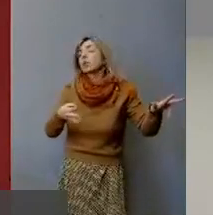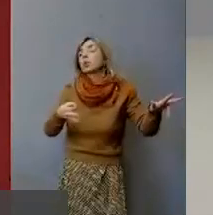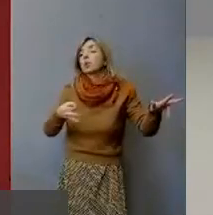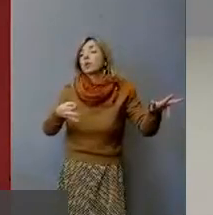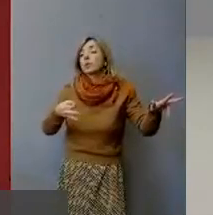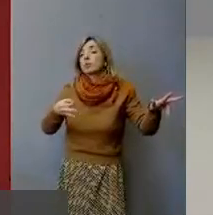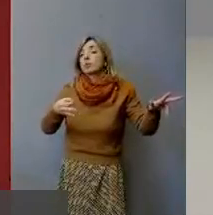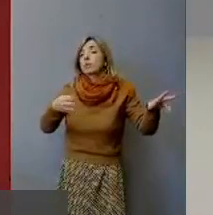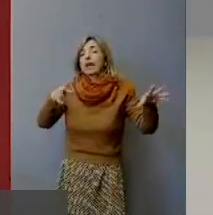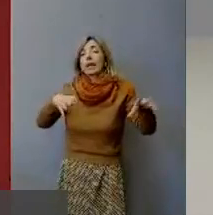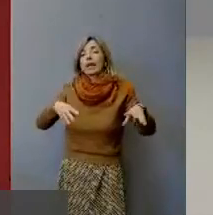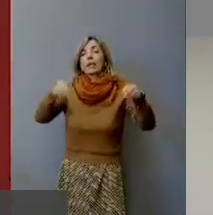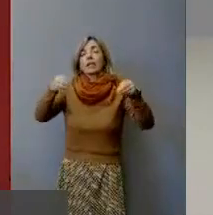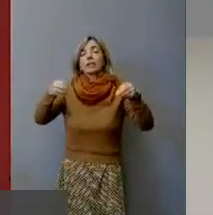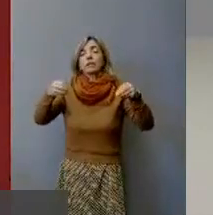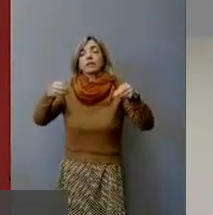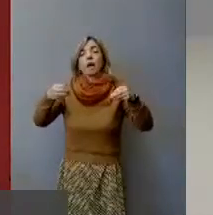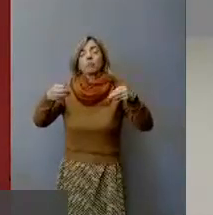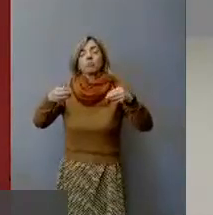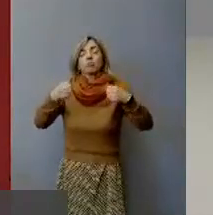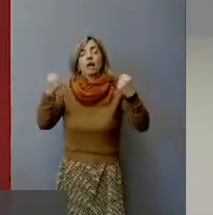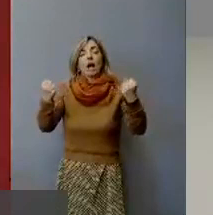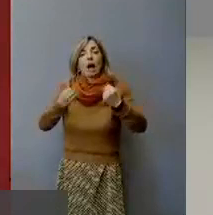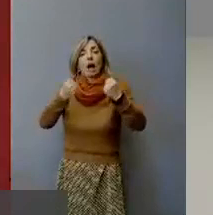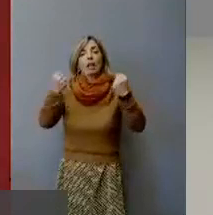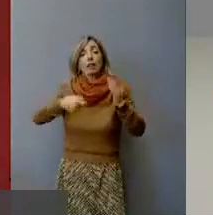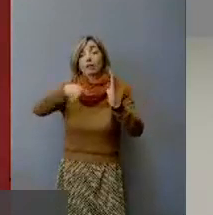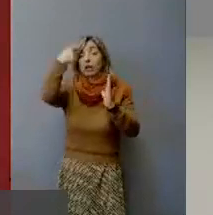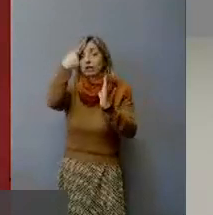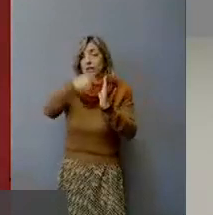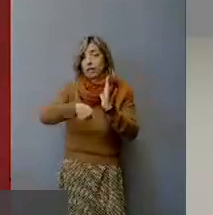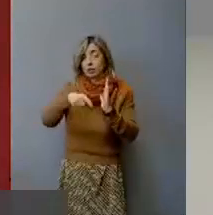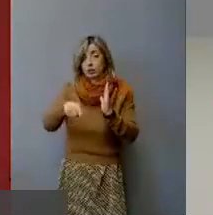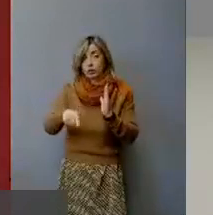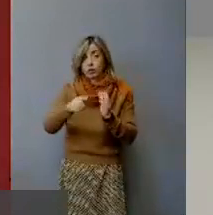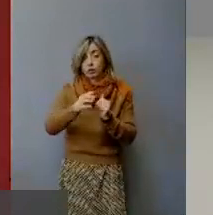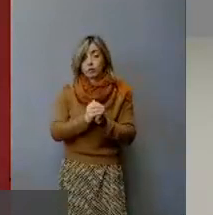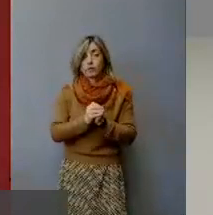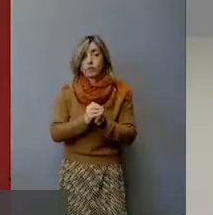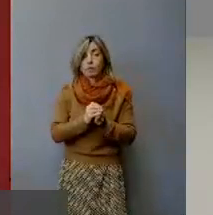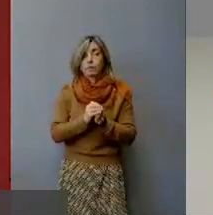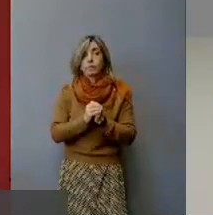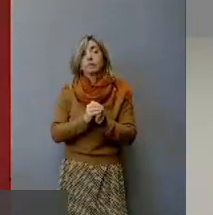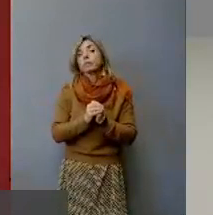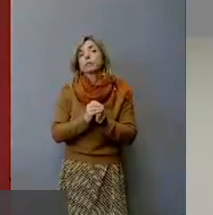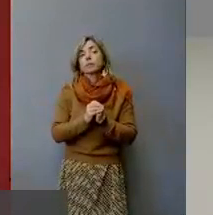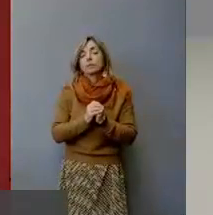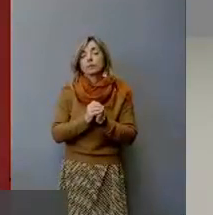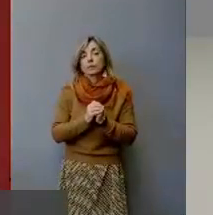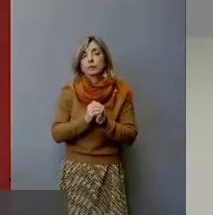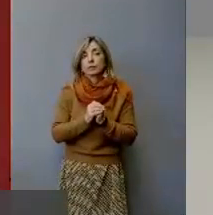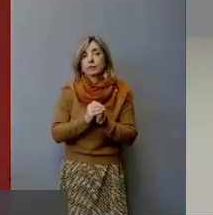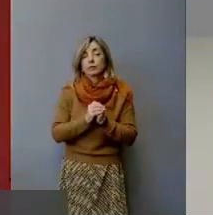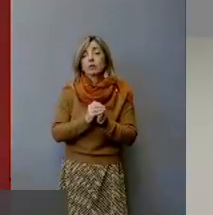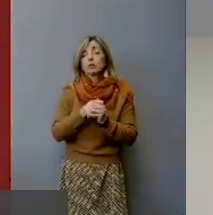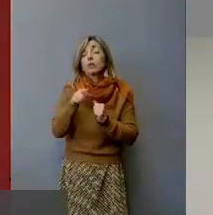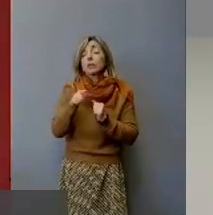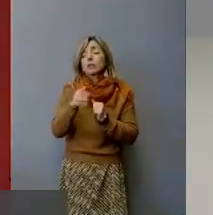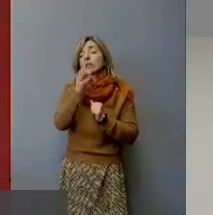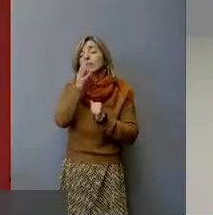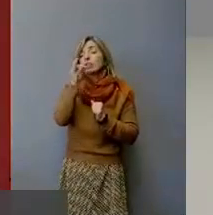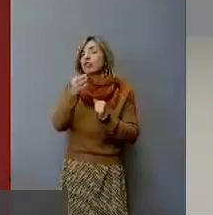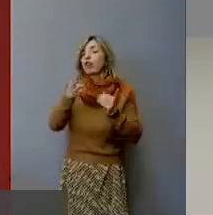comincerà l'attività sanzionatoria ora premesso che questo non vuol dire che bisogna correre in corso europa finché questa